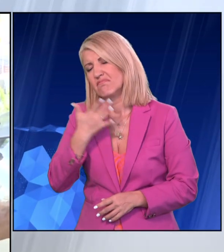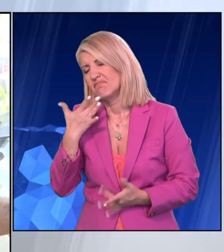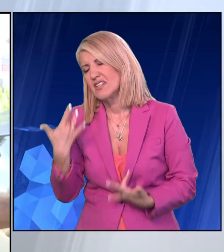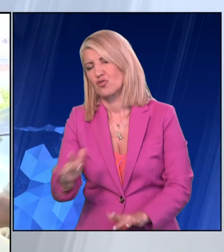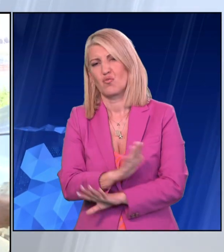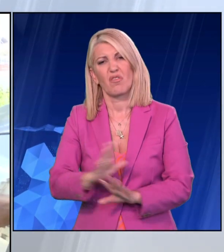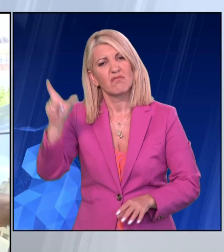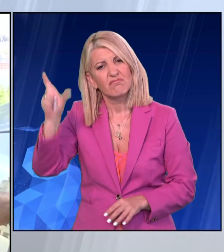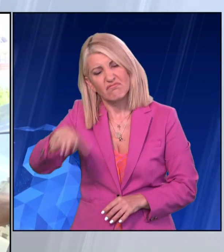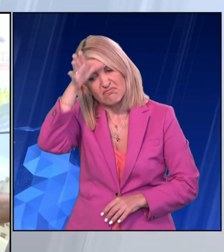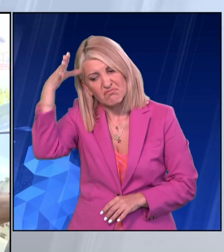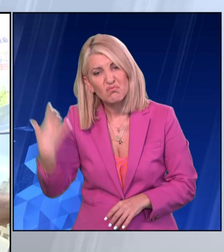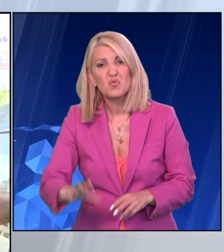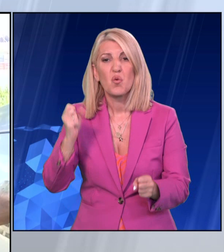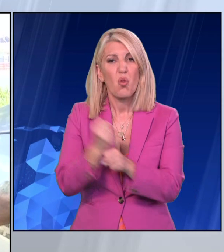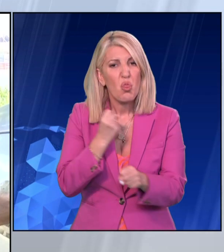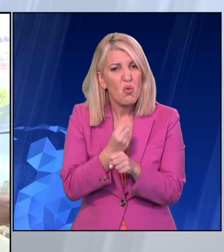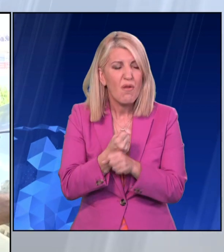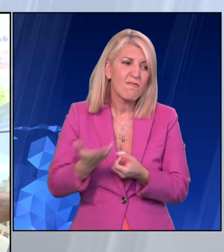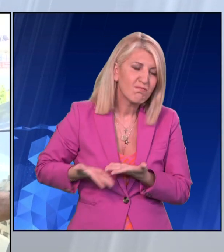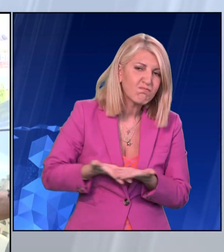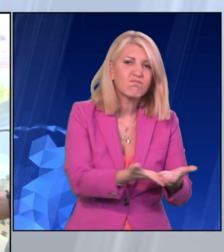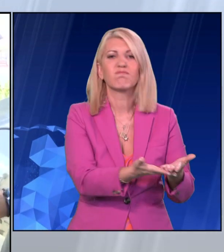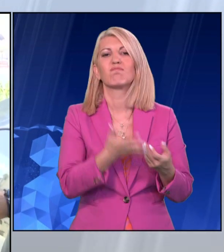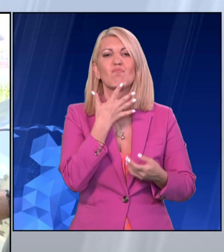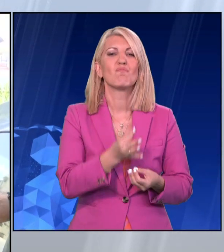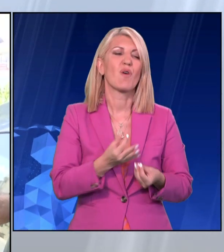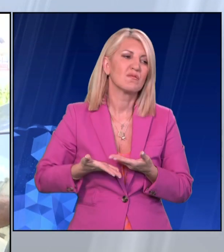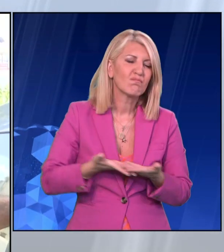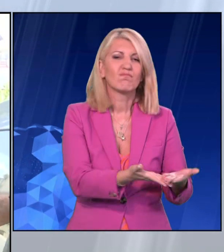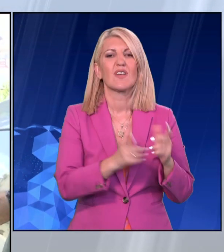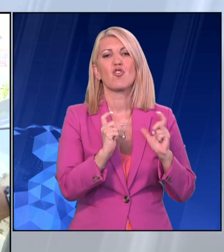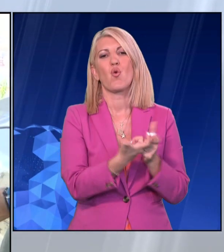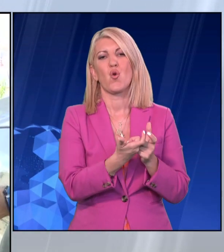βέβαια να προσφέρει όσα μπορούσε και στη μητέρα του και στον εαυτό του.